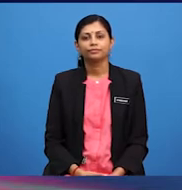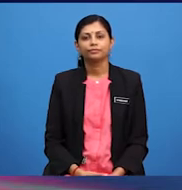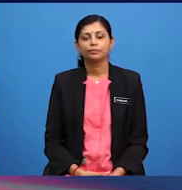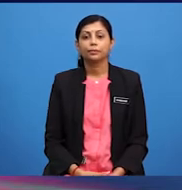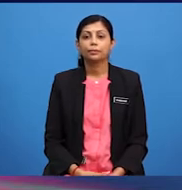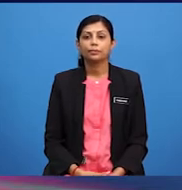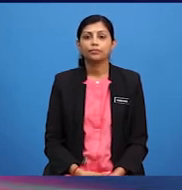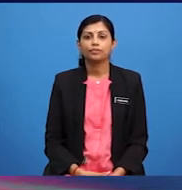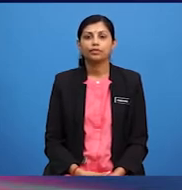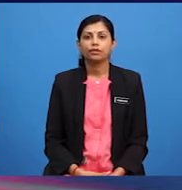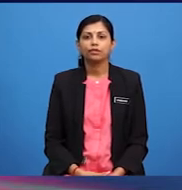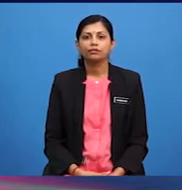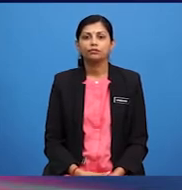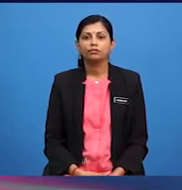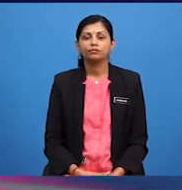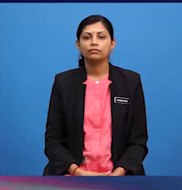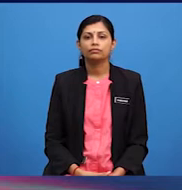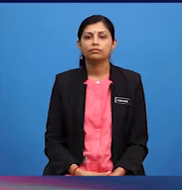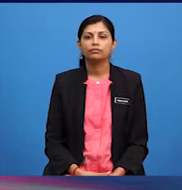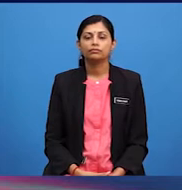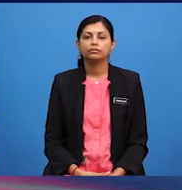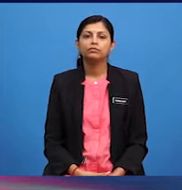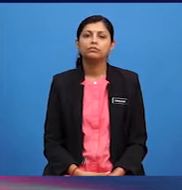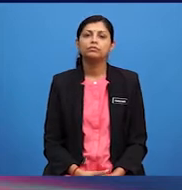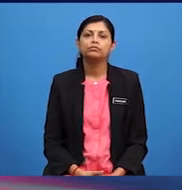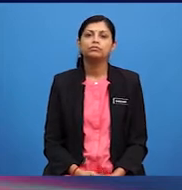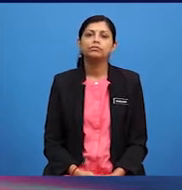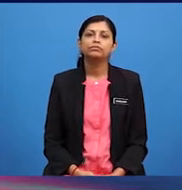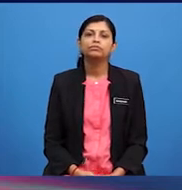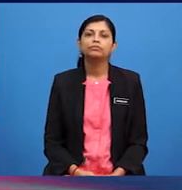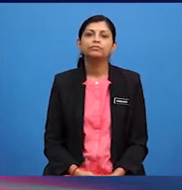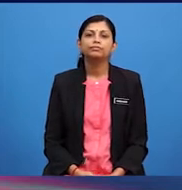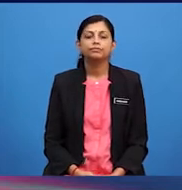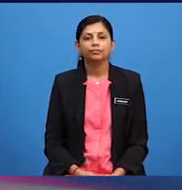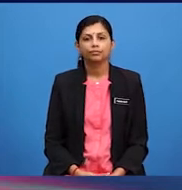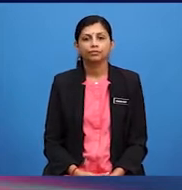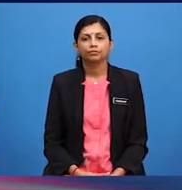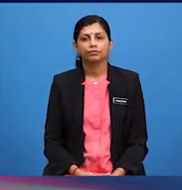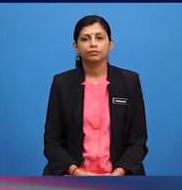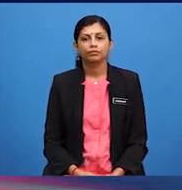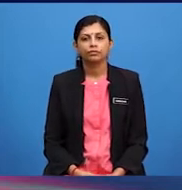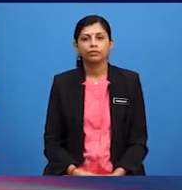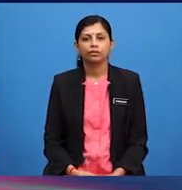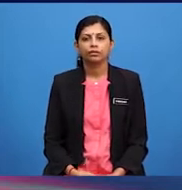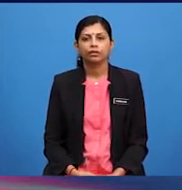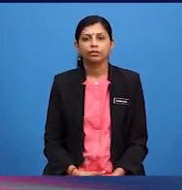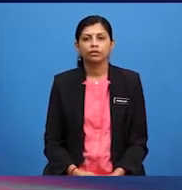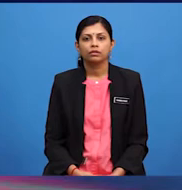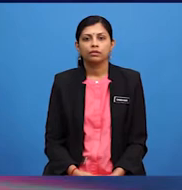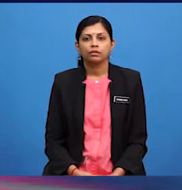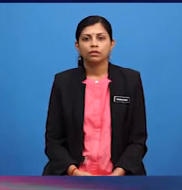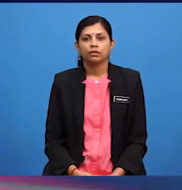berdasarkan gambar rajah 1, pilih jenis lakaran yang tepat. A.